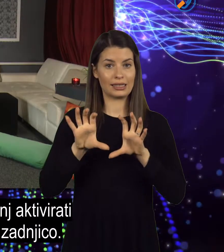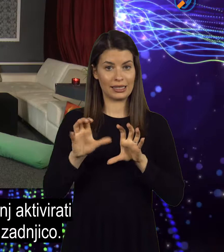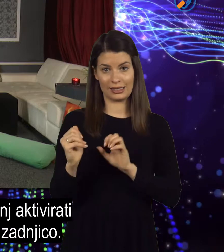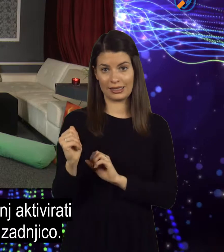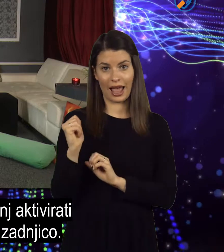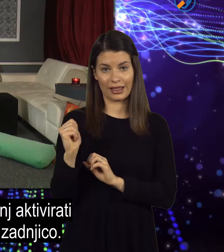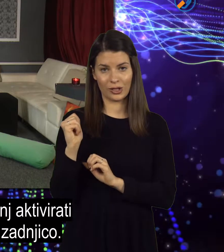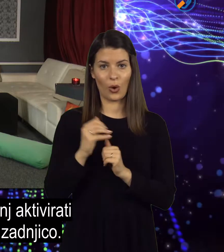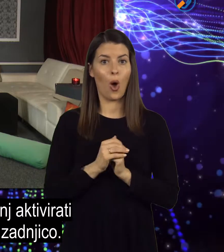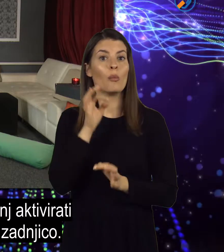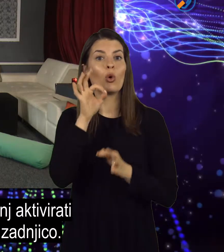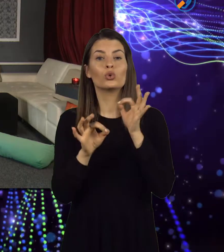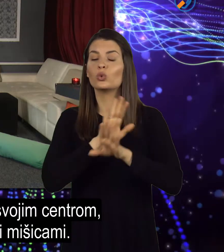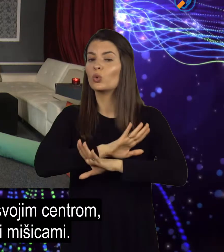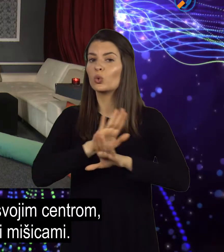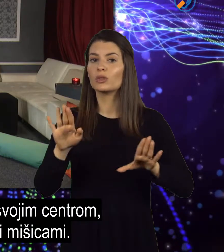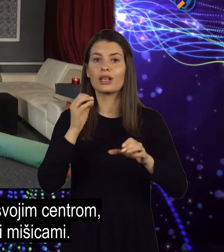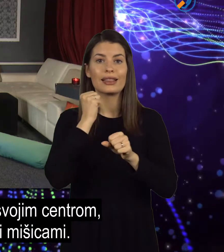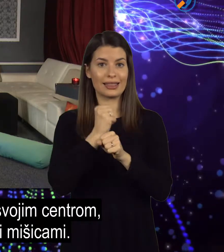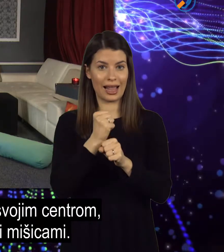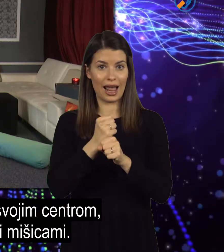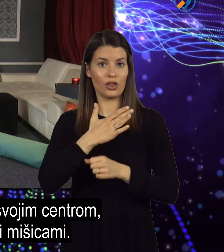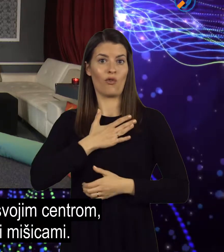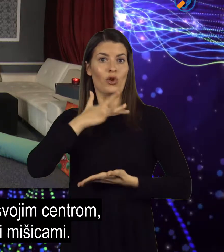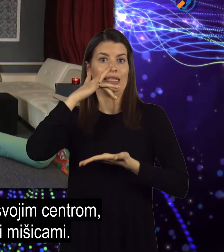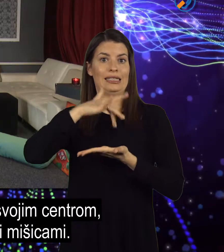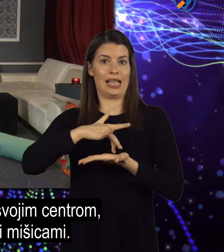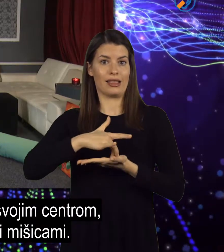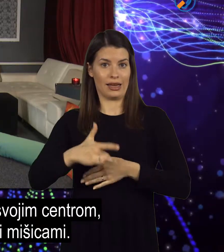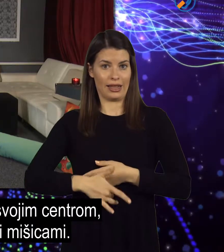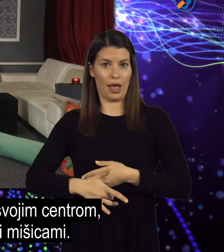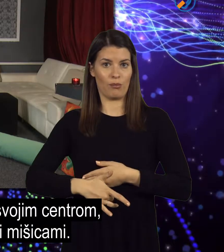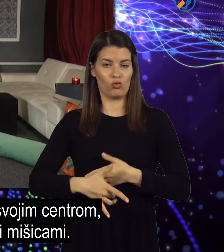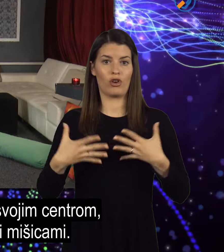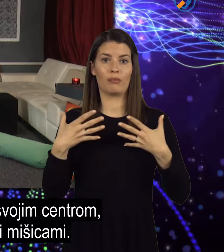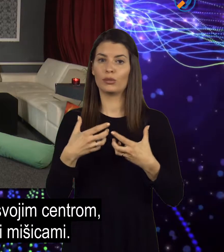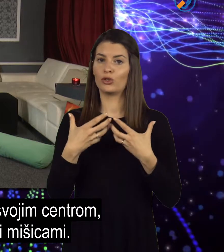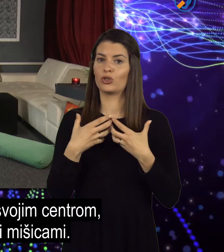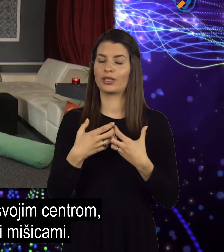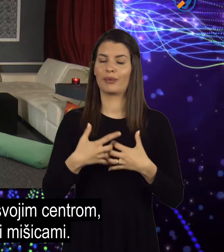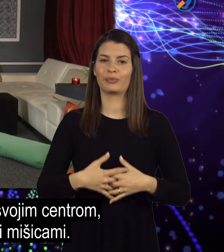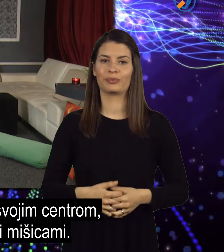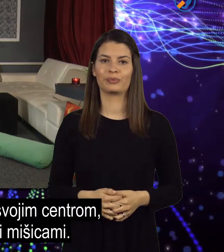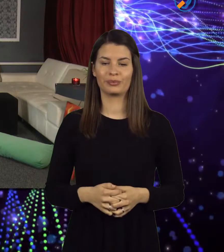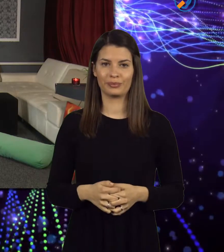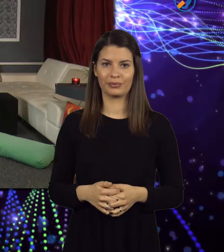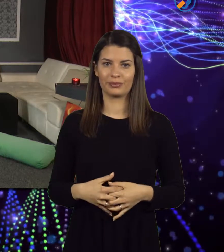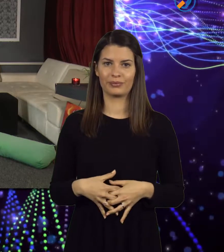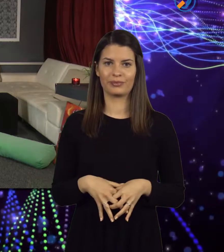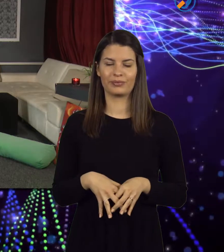in zadnjico. Probaj vse delati s svojim centrom, torej s svojimi trebušnimi mišicami.